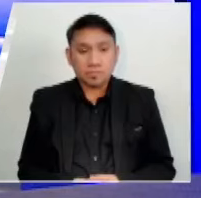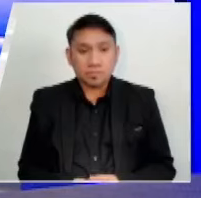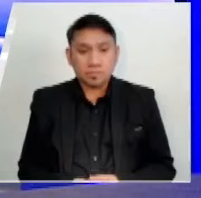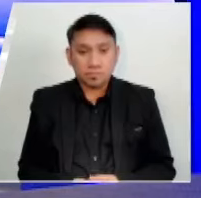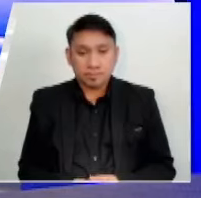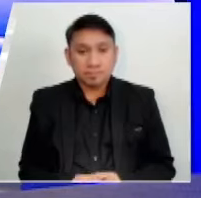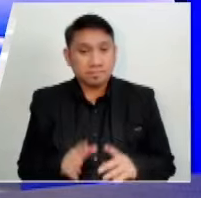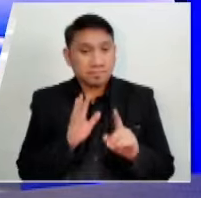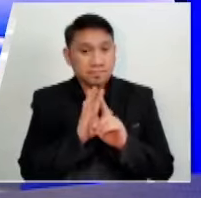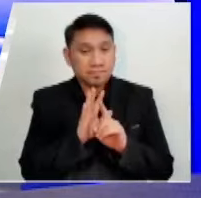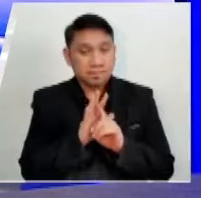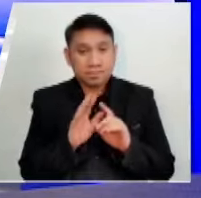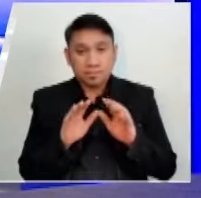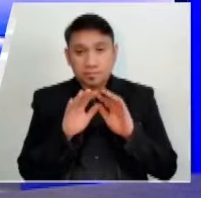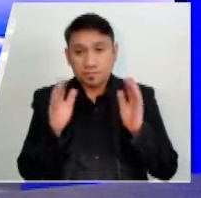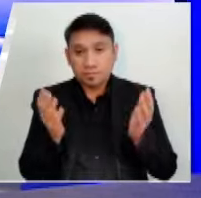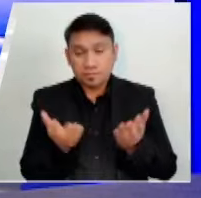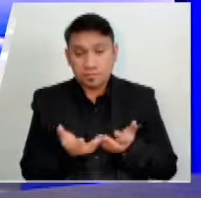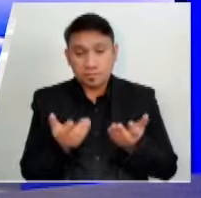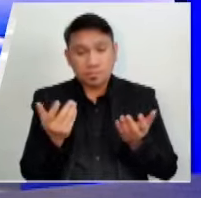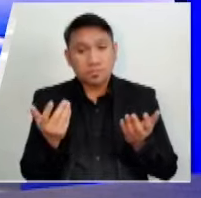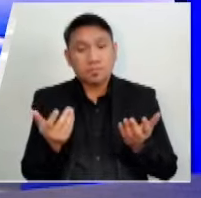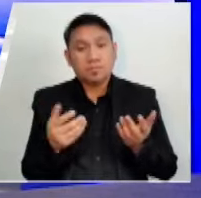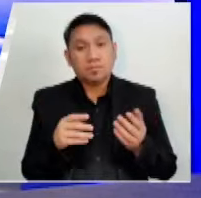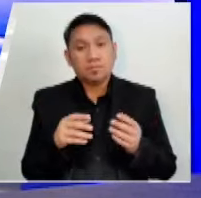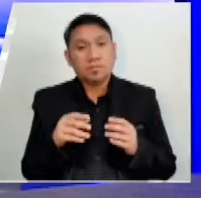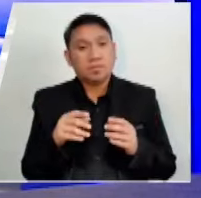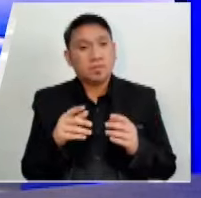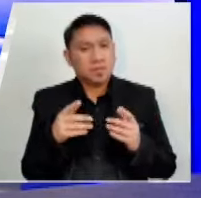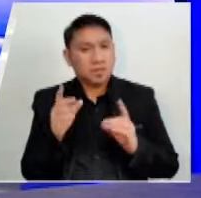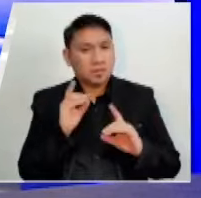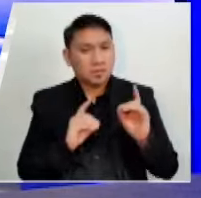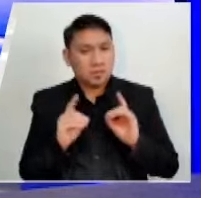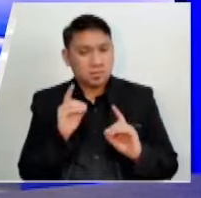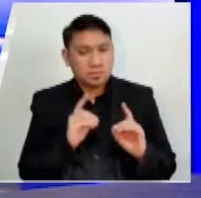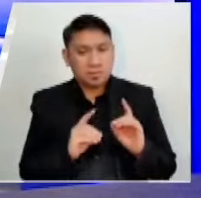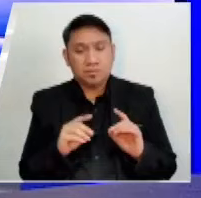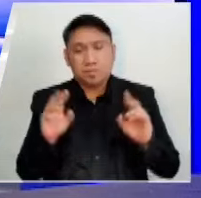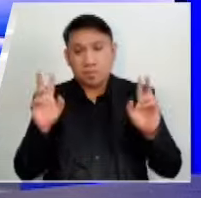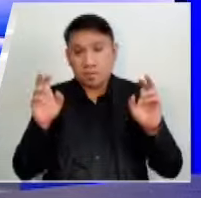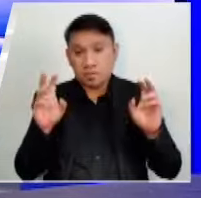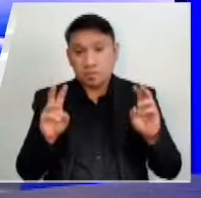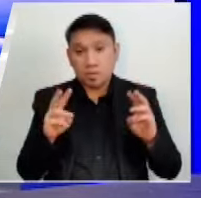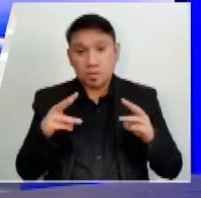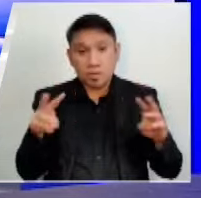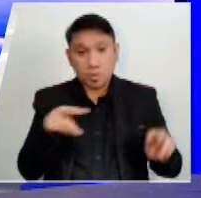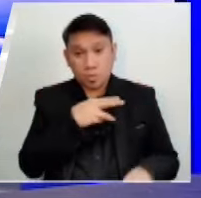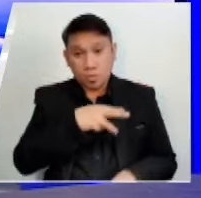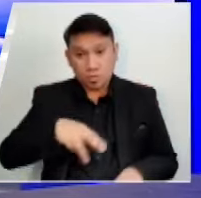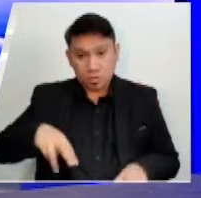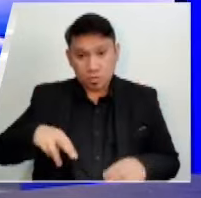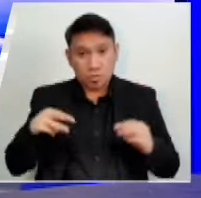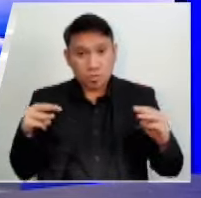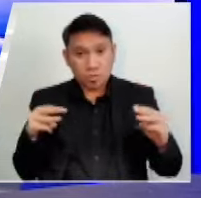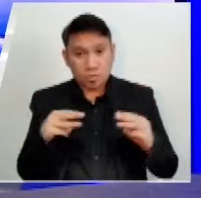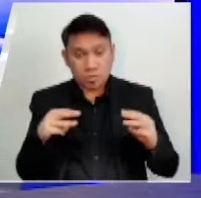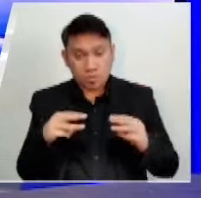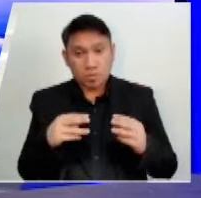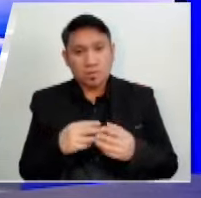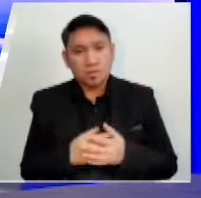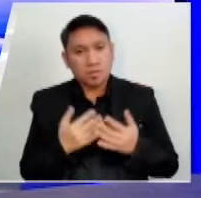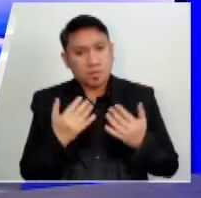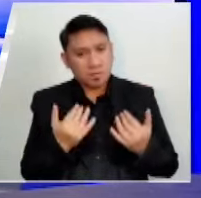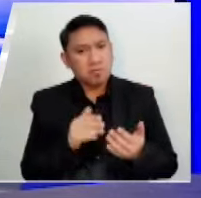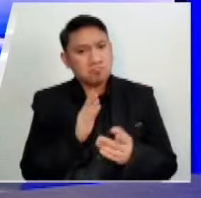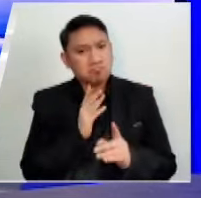Trending ang world premiere ng bagong mystery murder series sa primetime na Widow's War. Apaw ang papuri sa cinematography hanggang sa tapatan